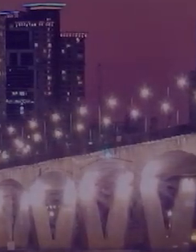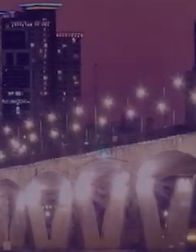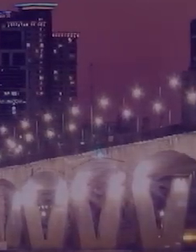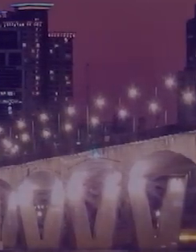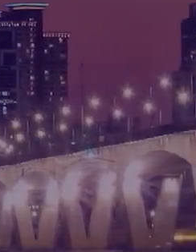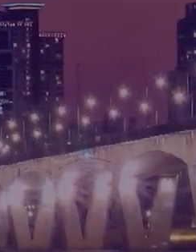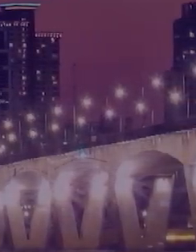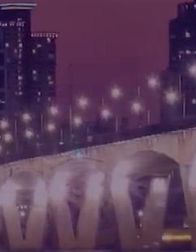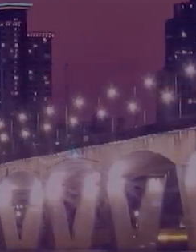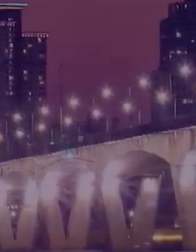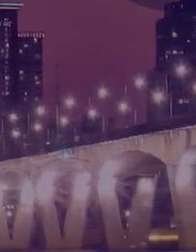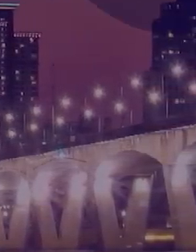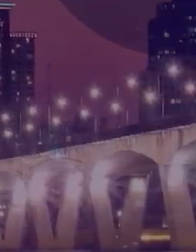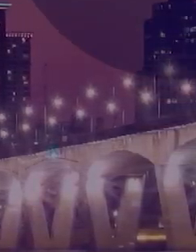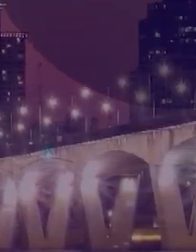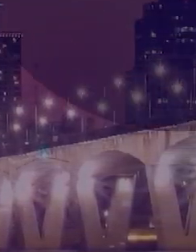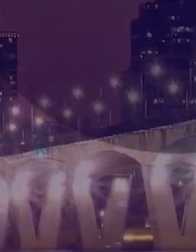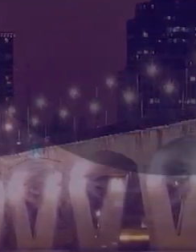있니다 l